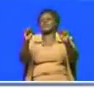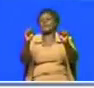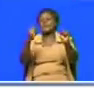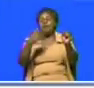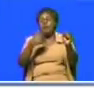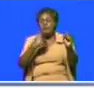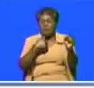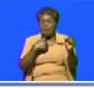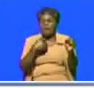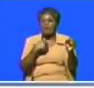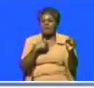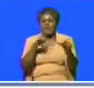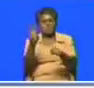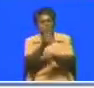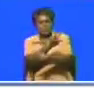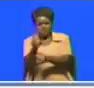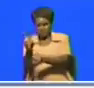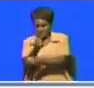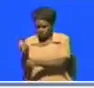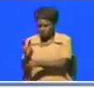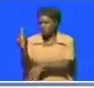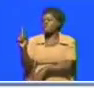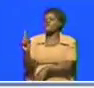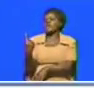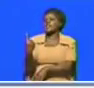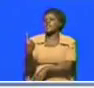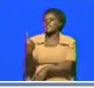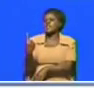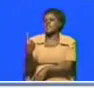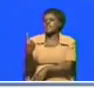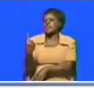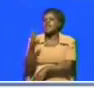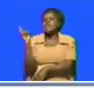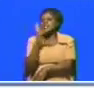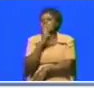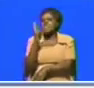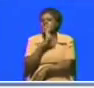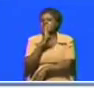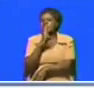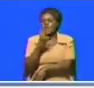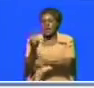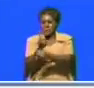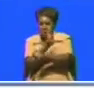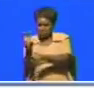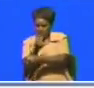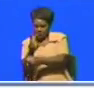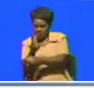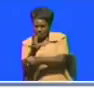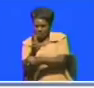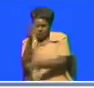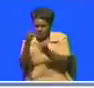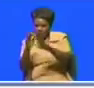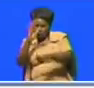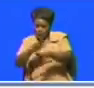ile assessment ambayo hufanywa, ambayo kwa kimombo tunaita threat assessment. Ndio. Inafanywa kulingana na kila mtu